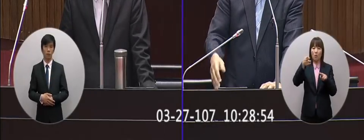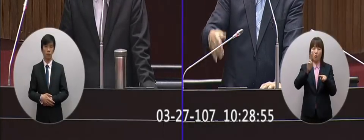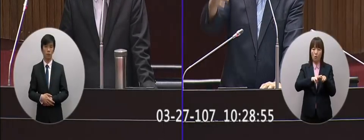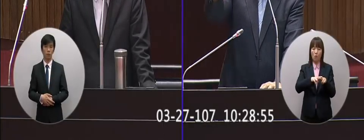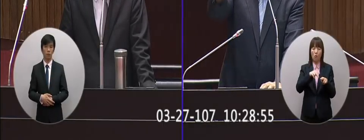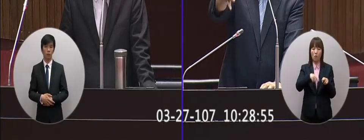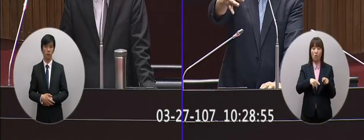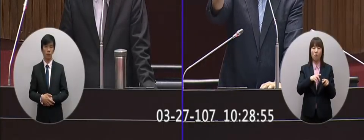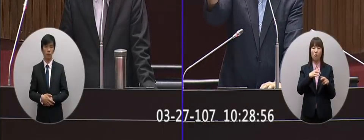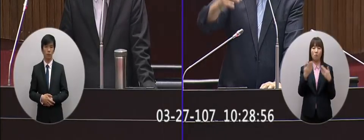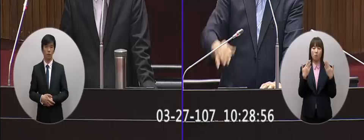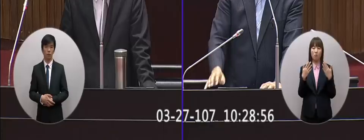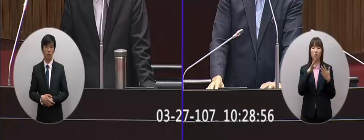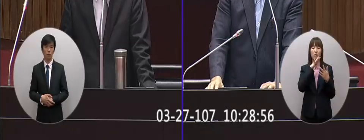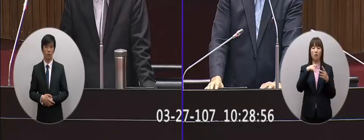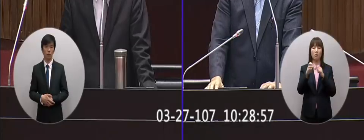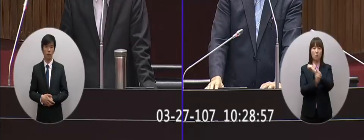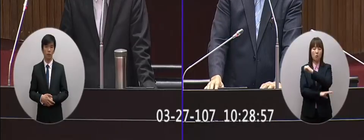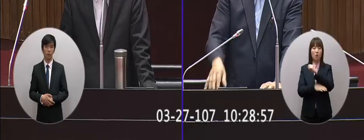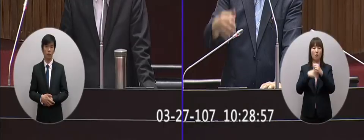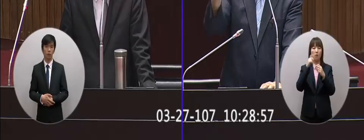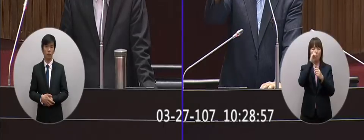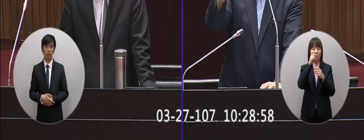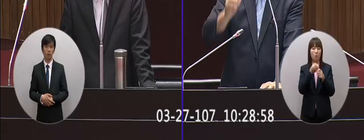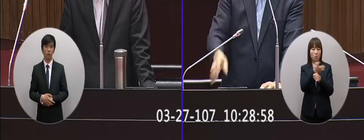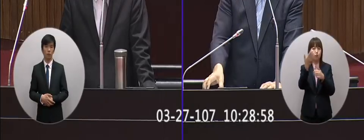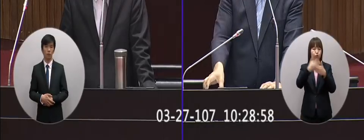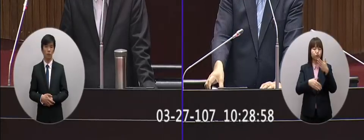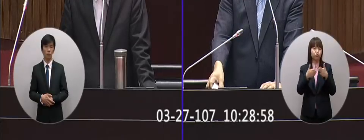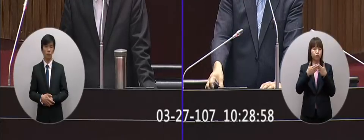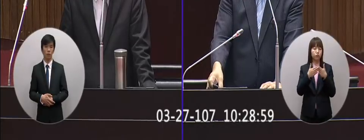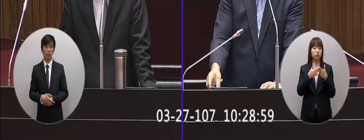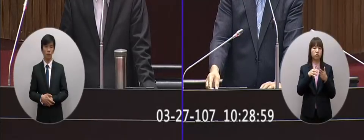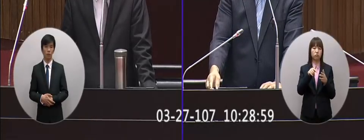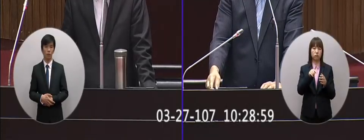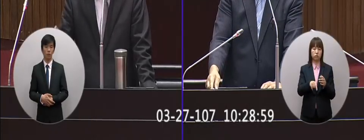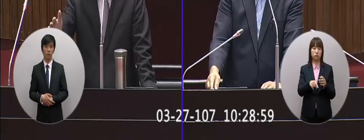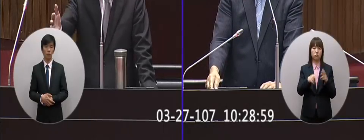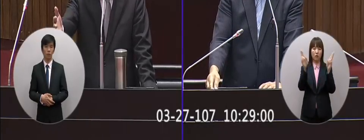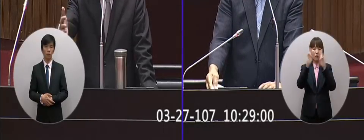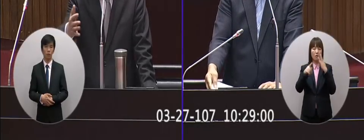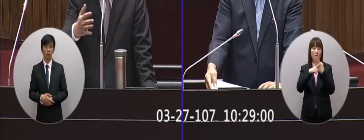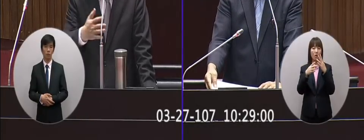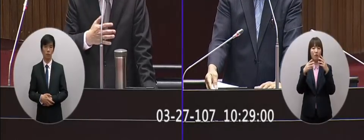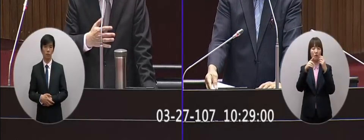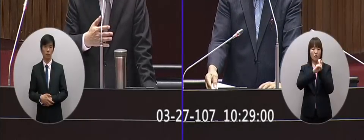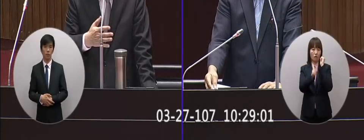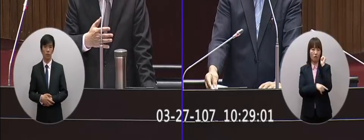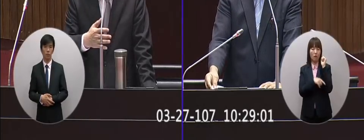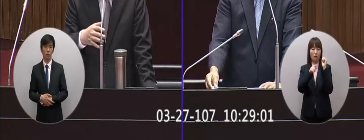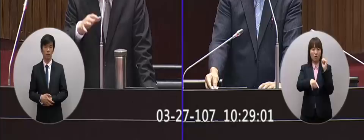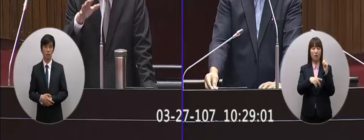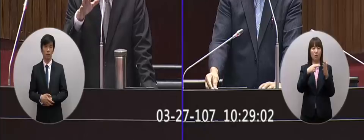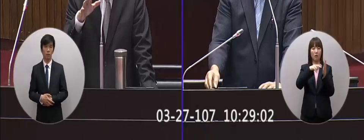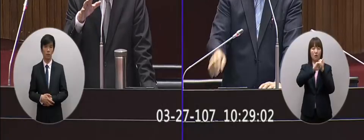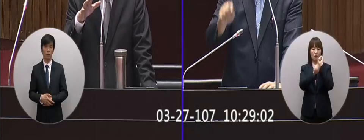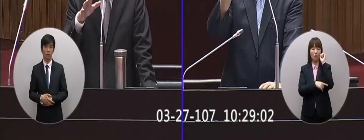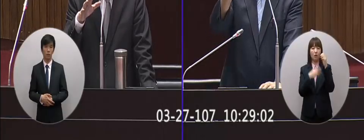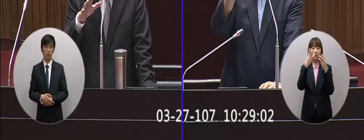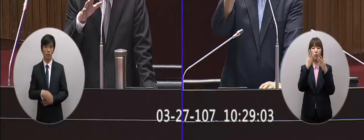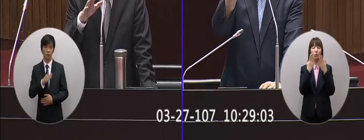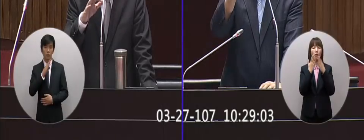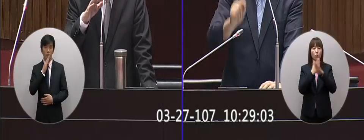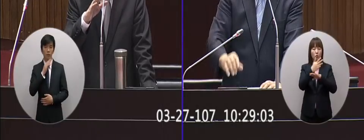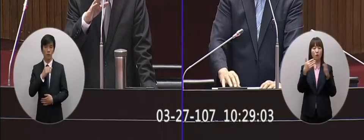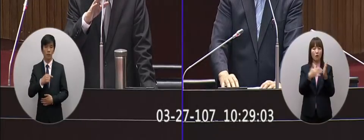那边，也明知排碳必须要减，结果你们还是搞这个电业法嘛。 就是由其他的， 虽然说是立法院三读通过， 就是我